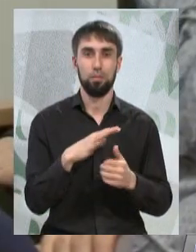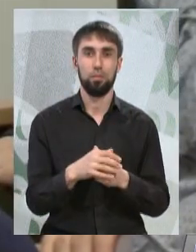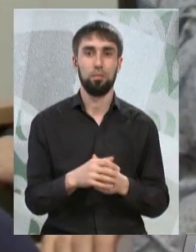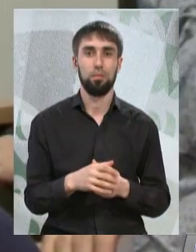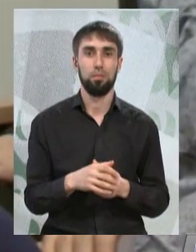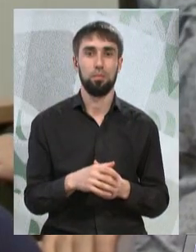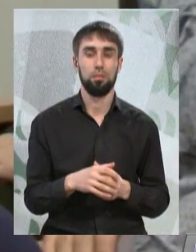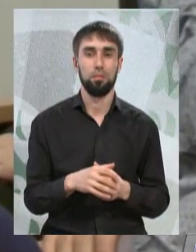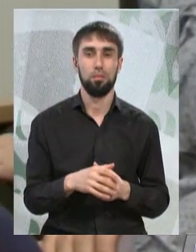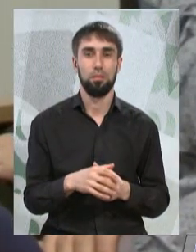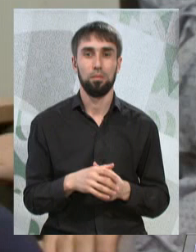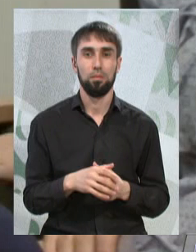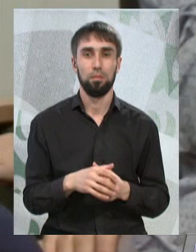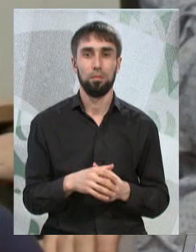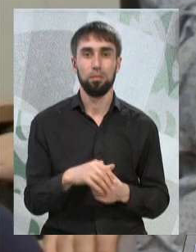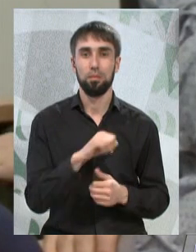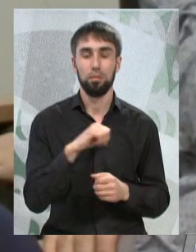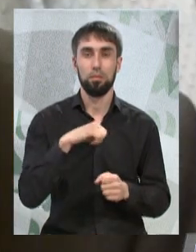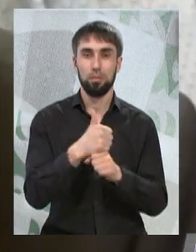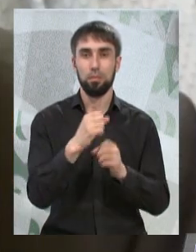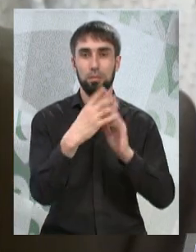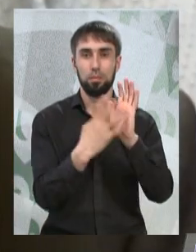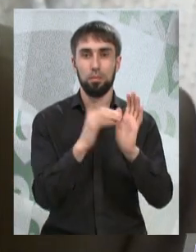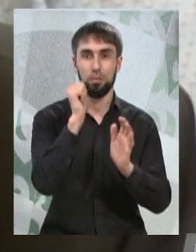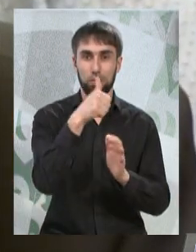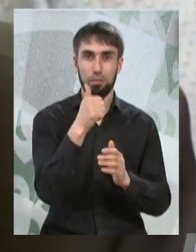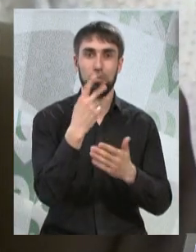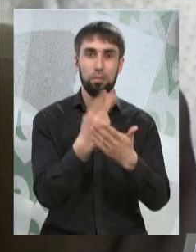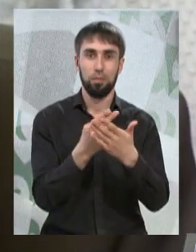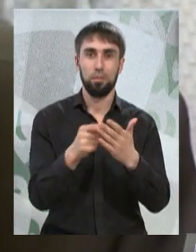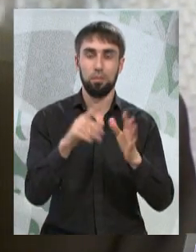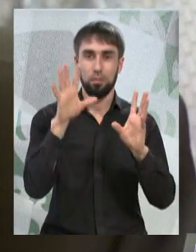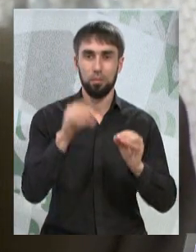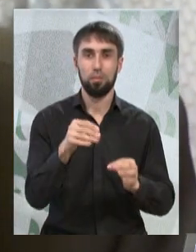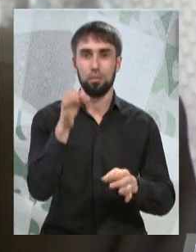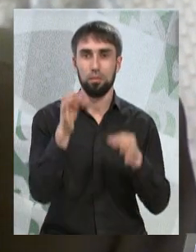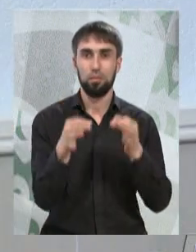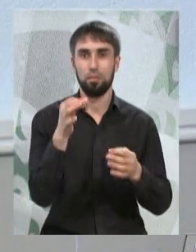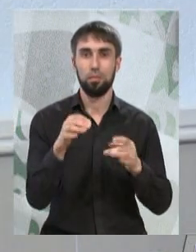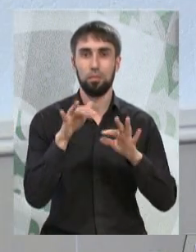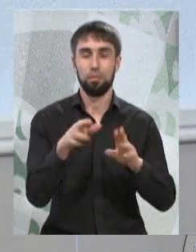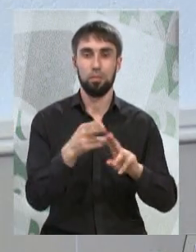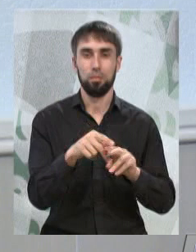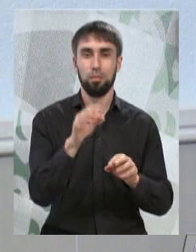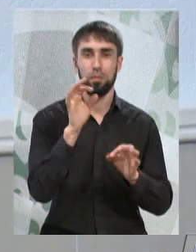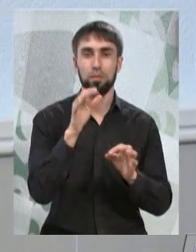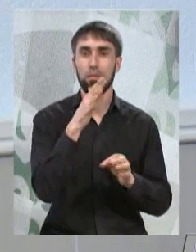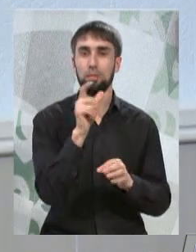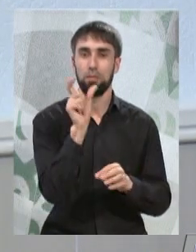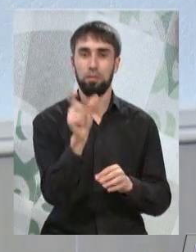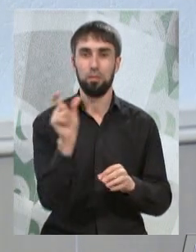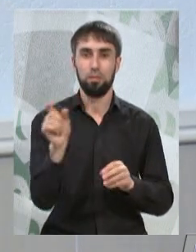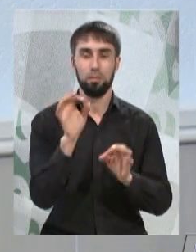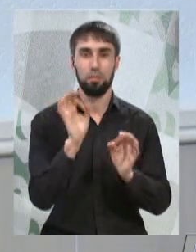Самая главная положительная тенденция 2019 года – рассмотрение всех судебных дел в законные сроки. Глава республики, выступая